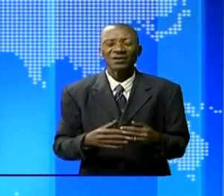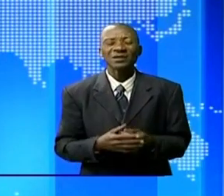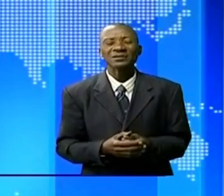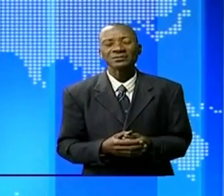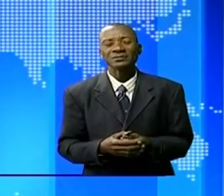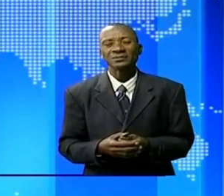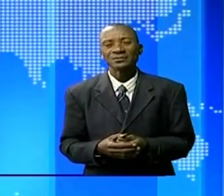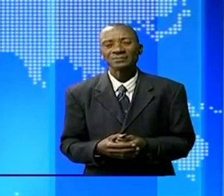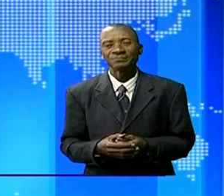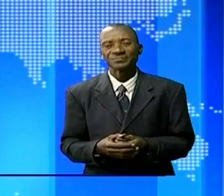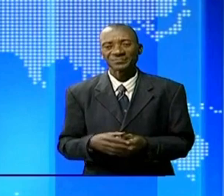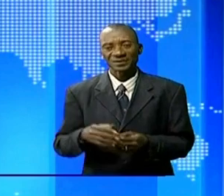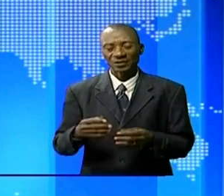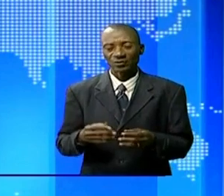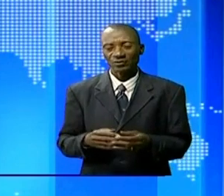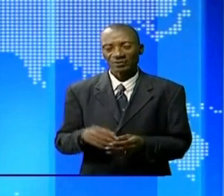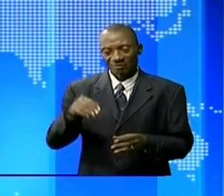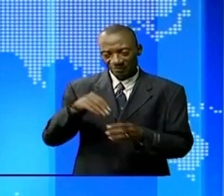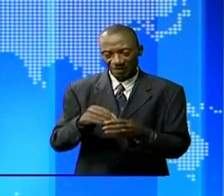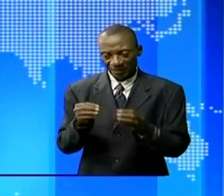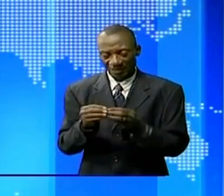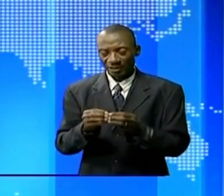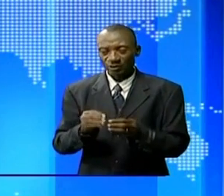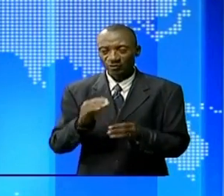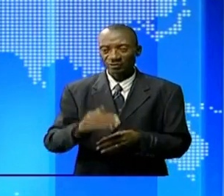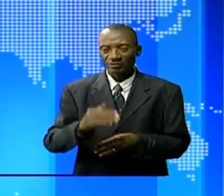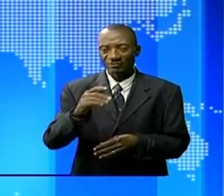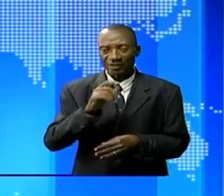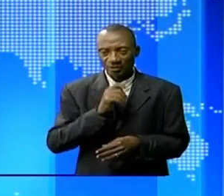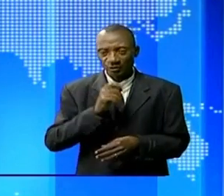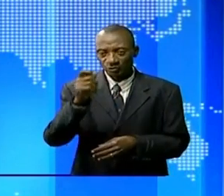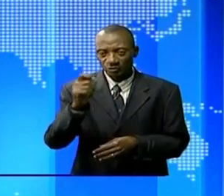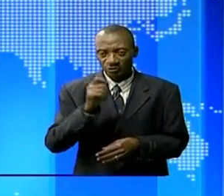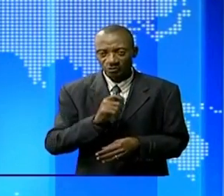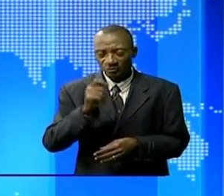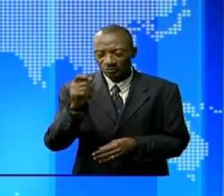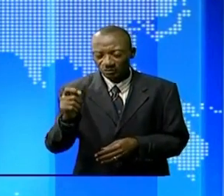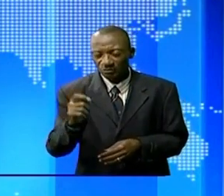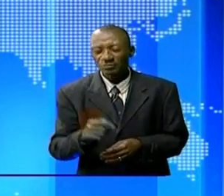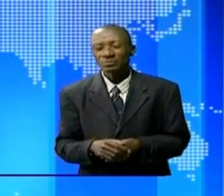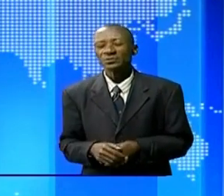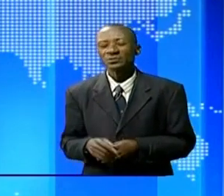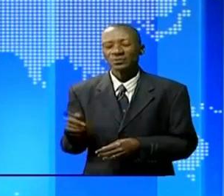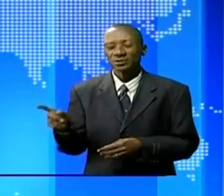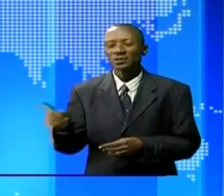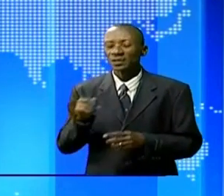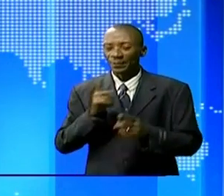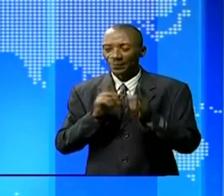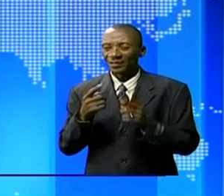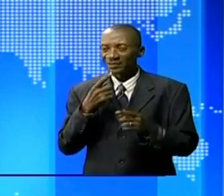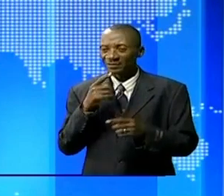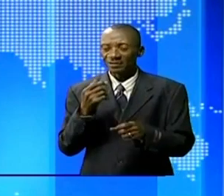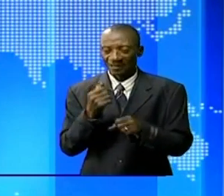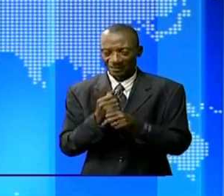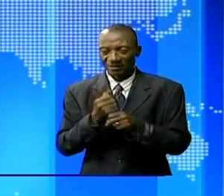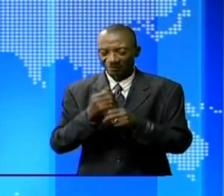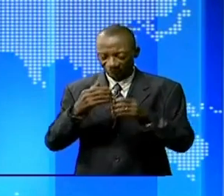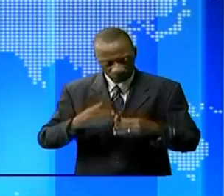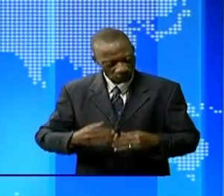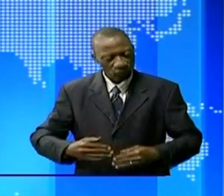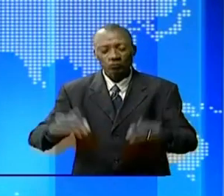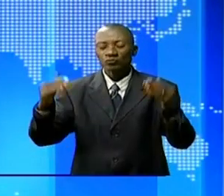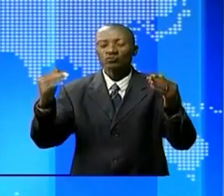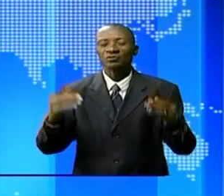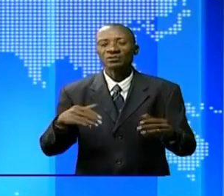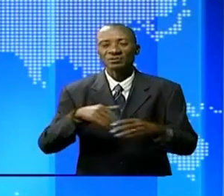d'un point de presse le chargé de communication du gouvernorat a confirmé la poursuite de travaux dans diverses domaine suffit de quelques